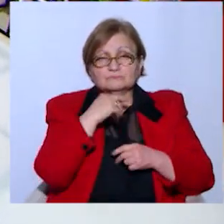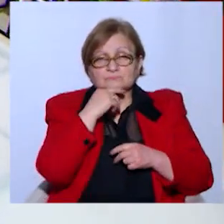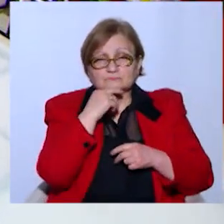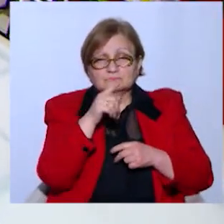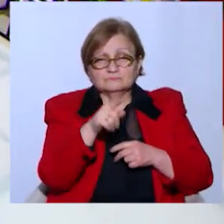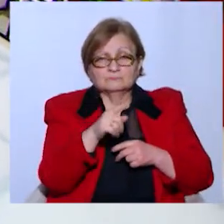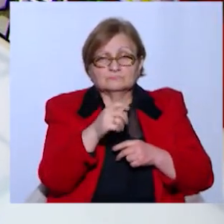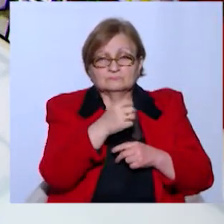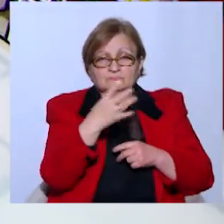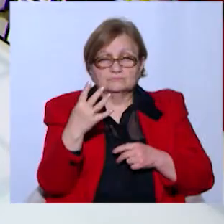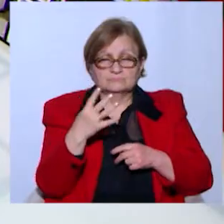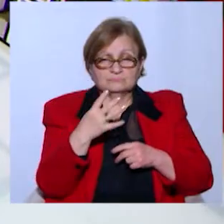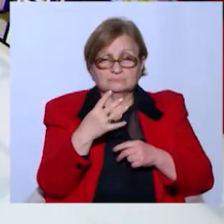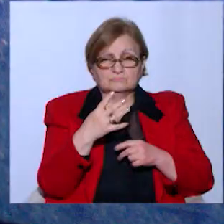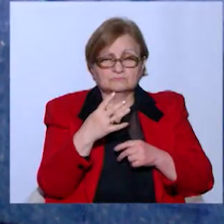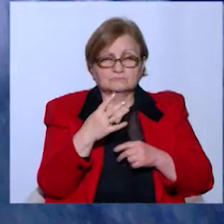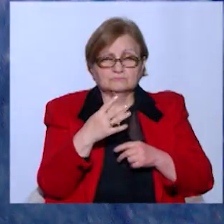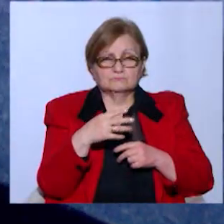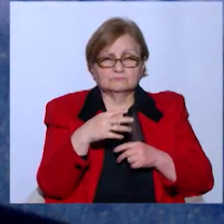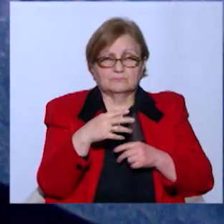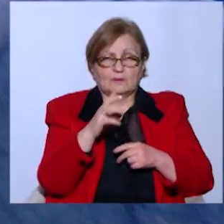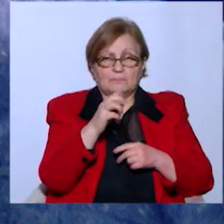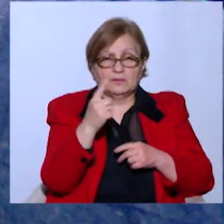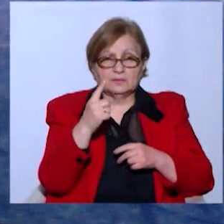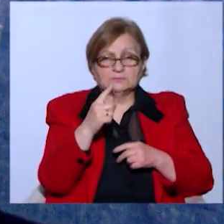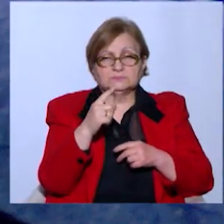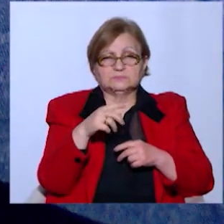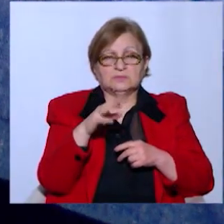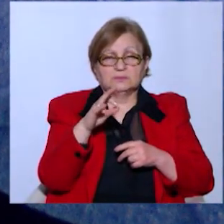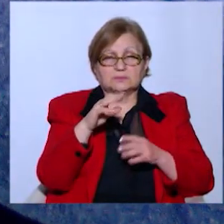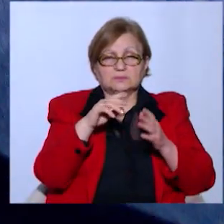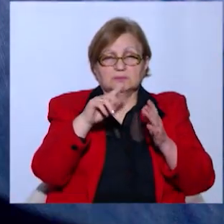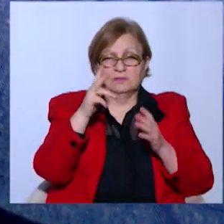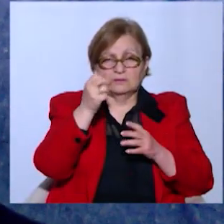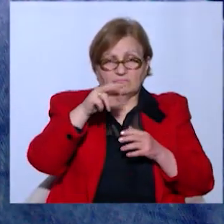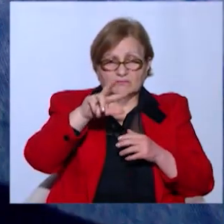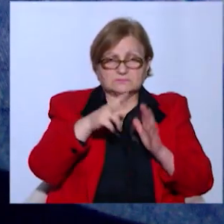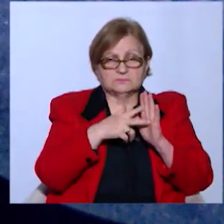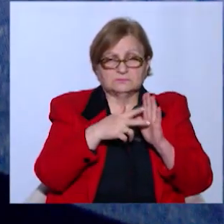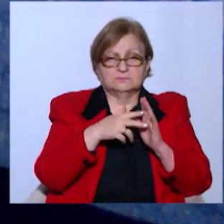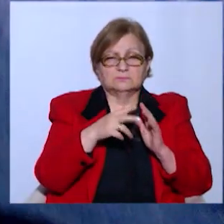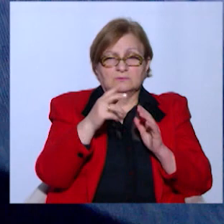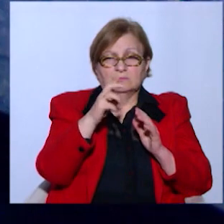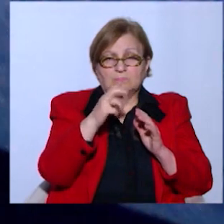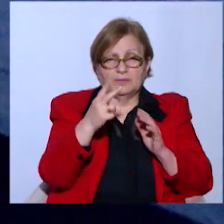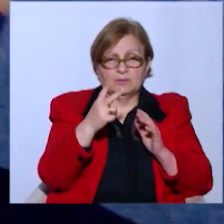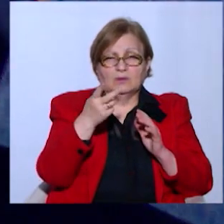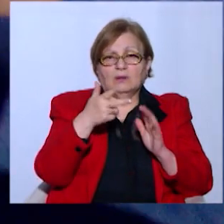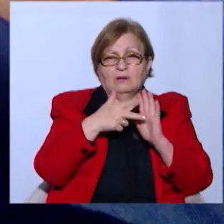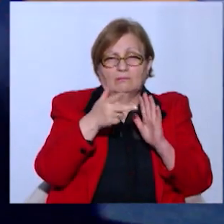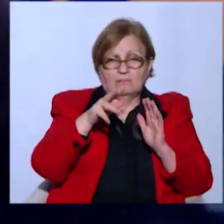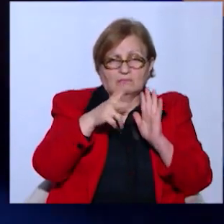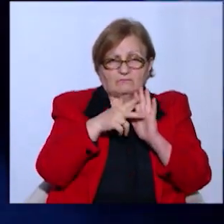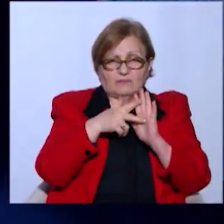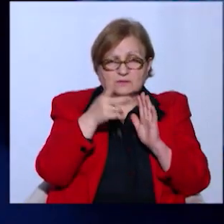იქნება B9, ეს იქნება B1 გამრავლებული Q-ხარისხად 8-ზე, შემდეგი წევრი B2 Q-ხარისხად 8-ზე